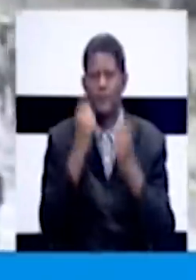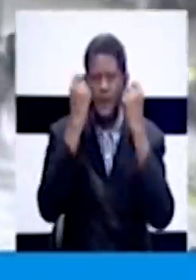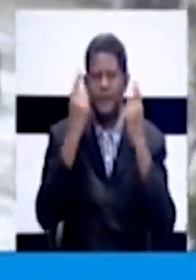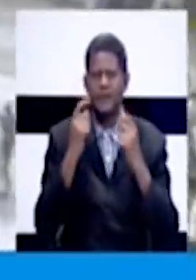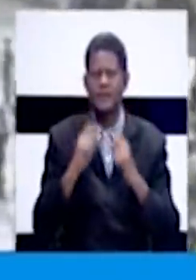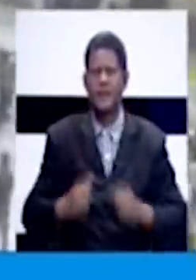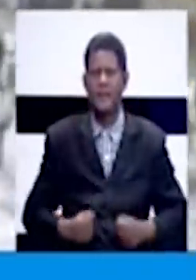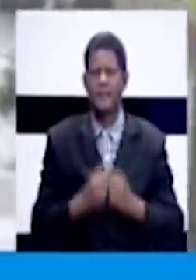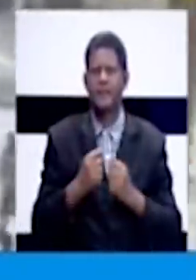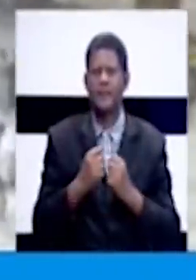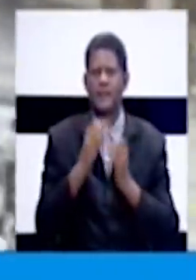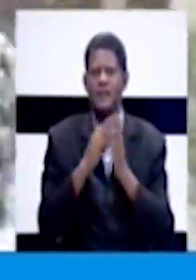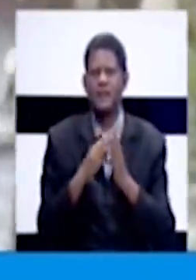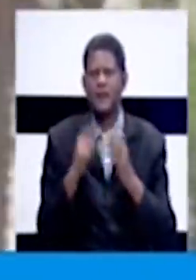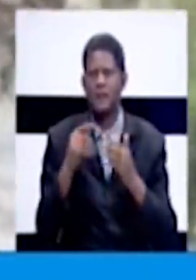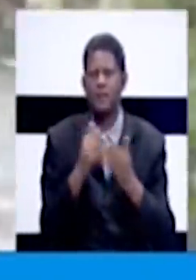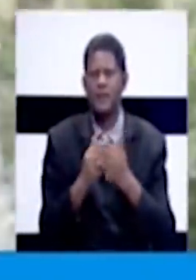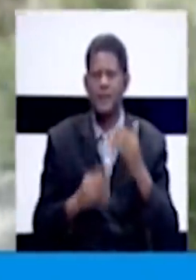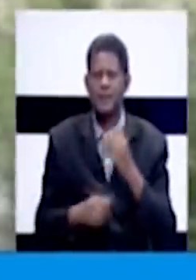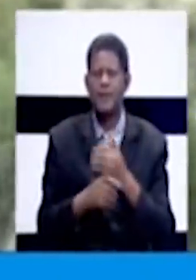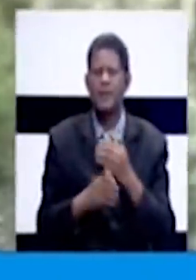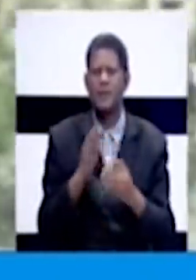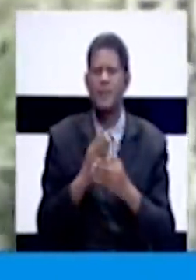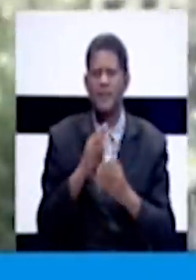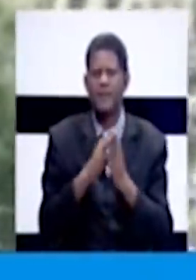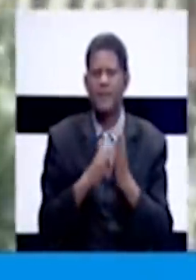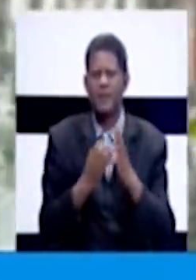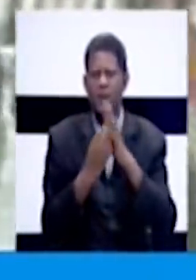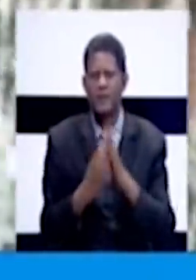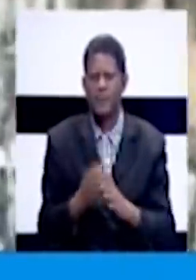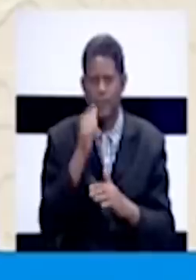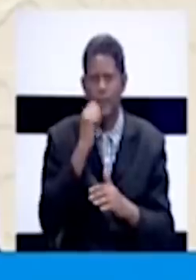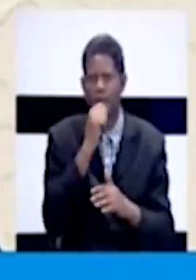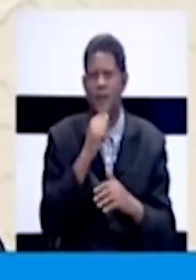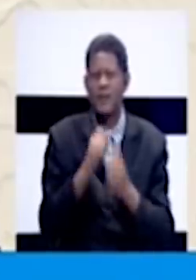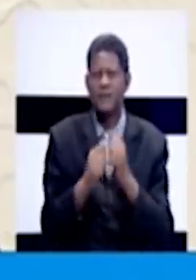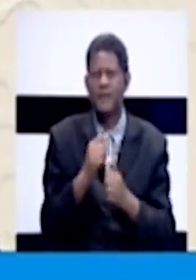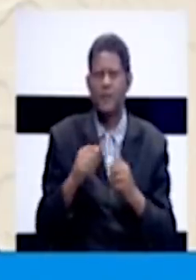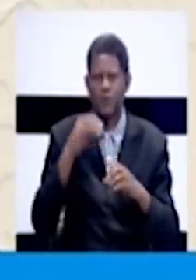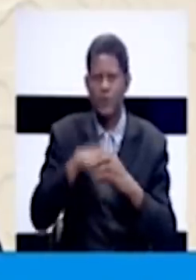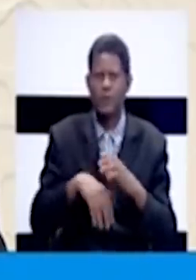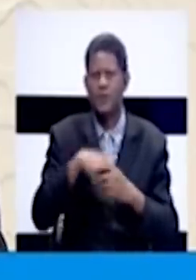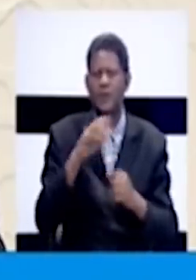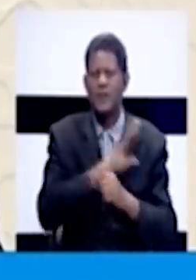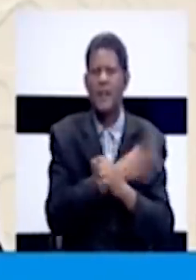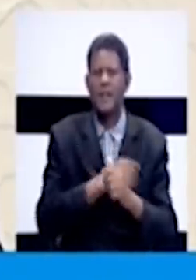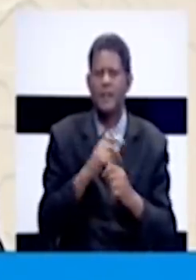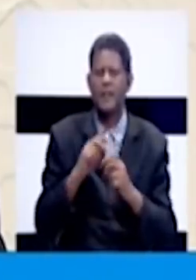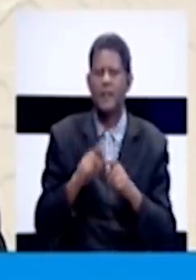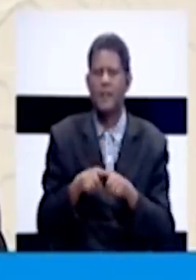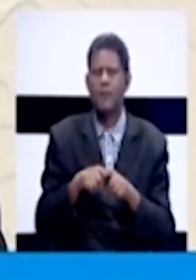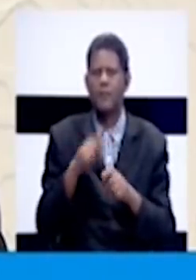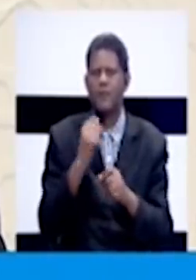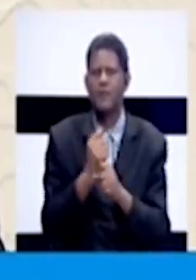ስራሕቲ እናፀቐ ኣብ ዝብር ክምብፅሖም ዘንግዐ ፋሻዊ ኣብዪ ኣሕመድ ህልውና ህዝቢ ትግራይ ከብርስ ምስ ደጋውን ውሽጣውን ሓይልታት ሰሚሩ ኣብ ጀመሮ ፋሻዊ ኩናት